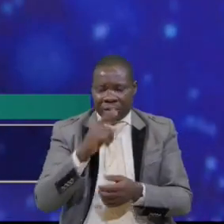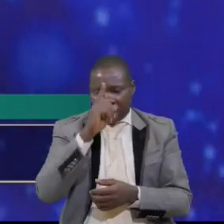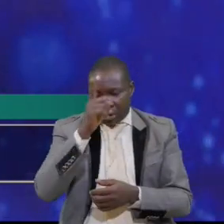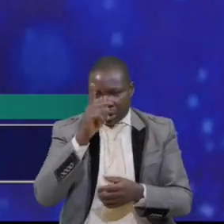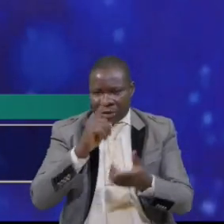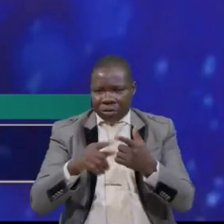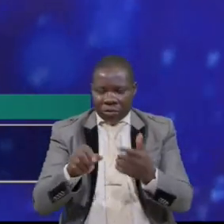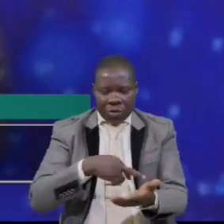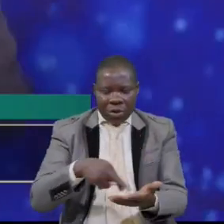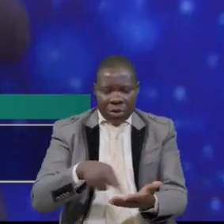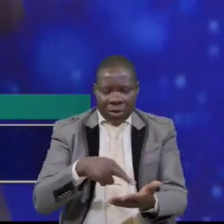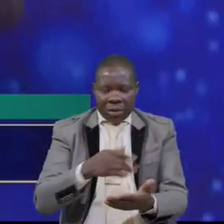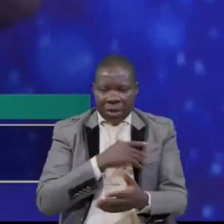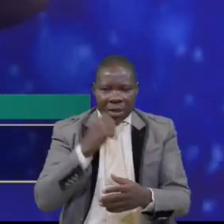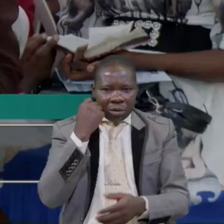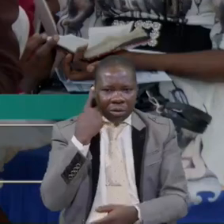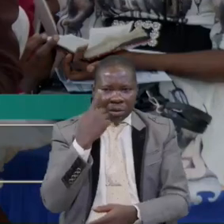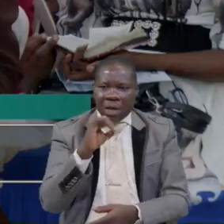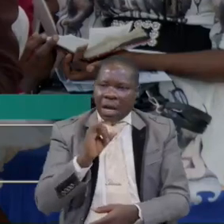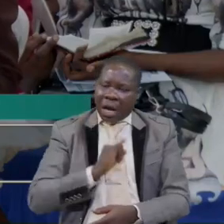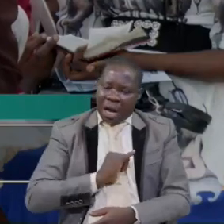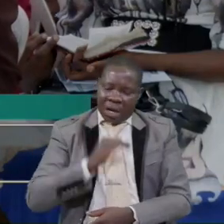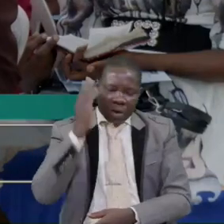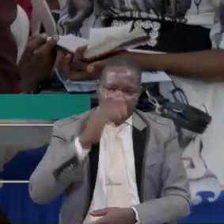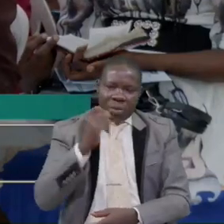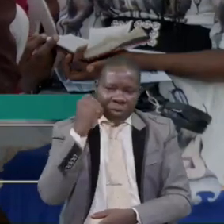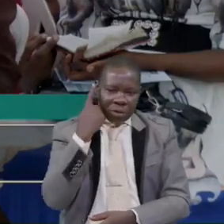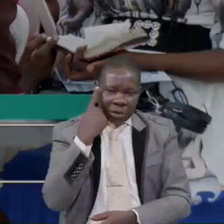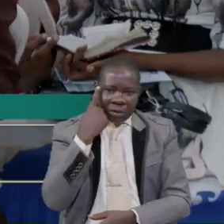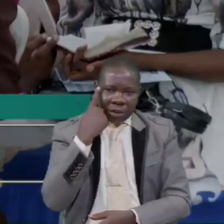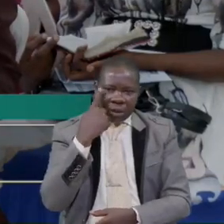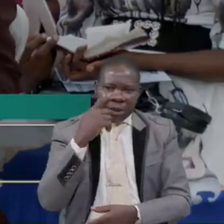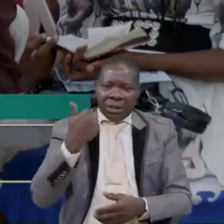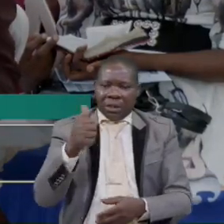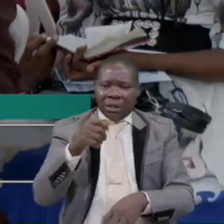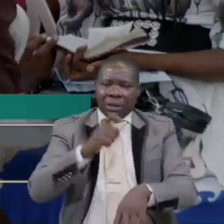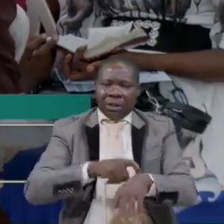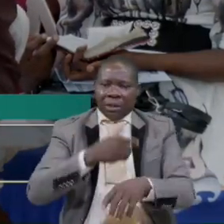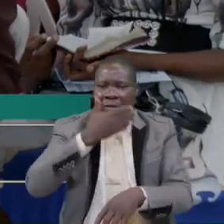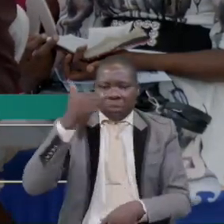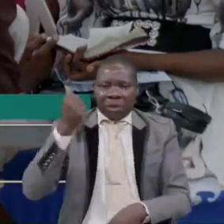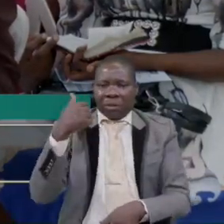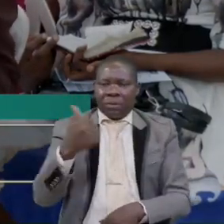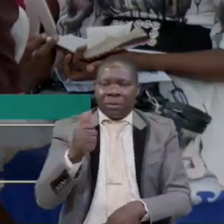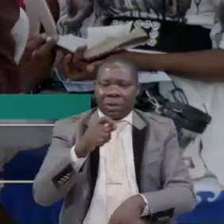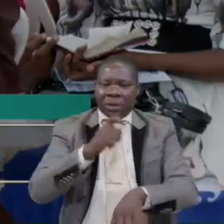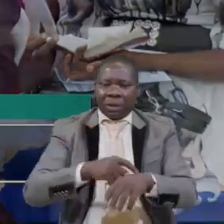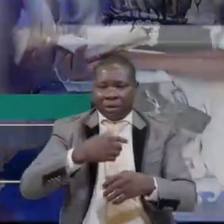de comprendre. Je vais comprendre. 10 fois meilleur, 10 fois supérieur,